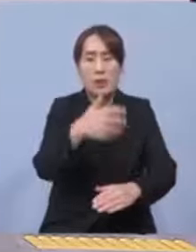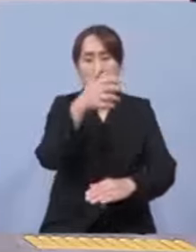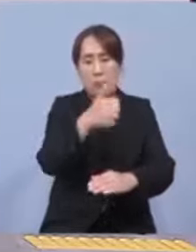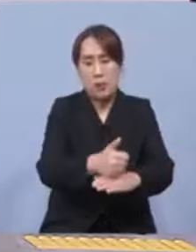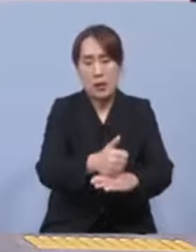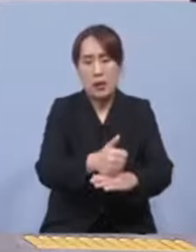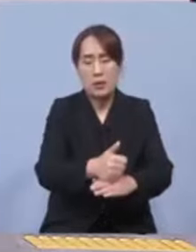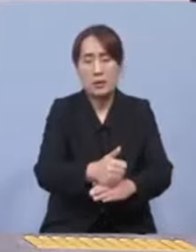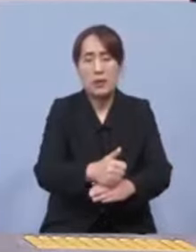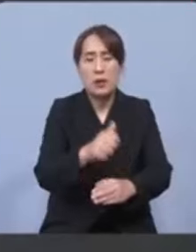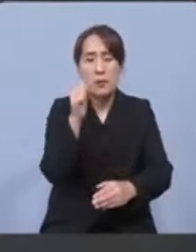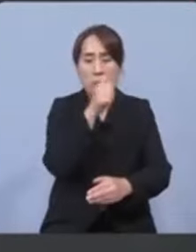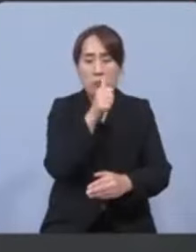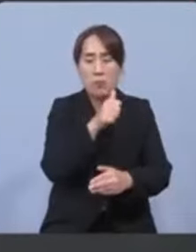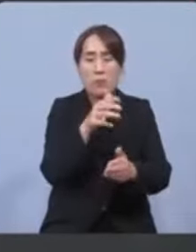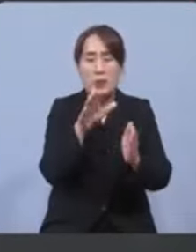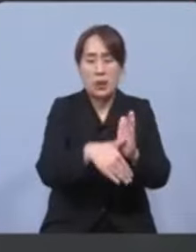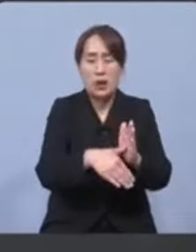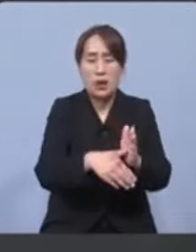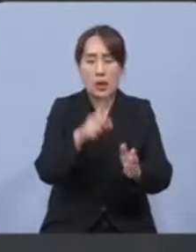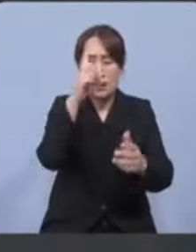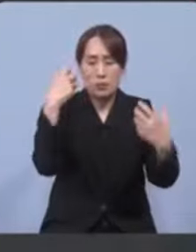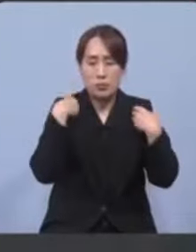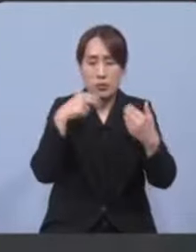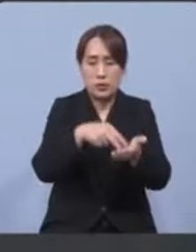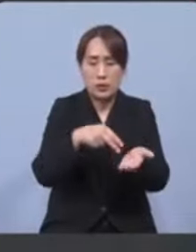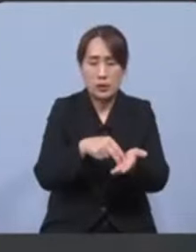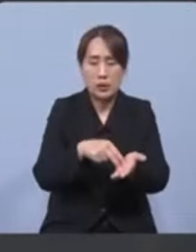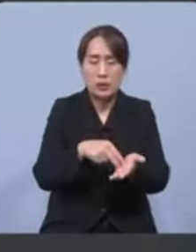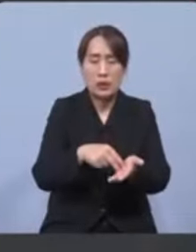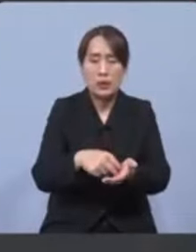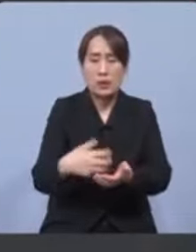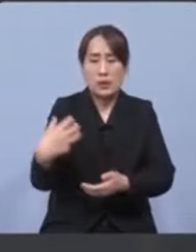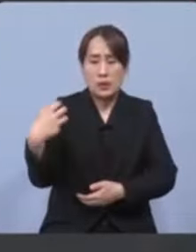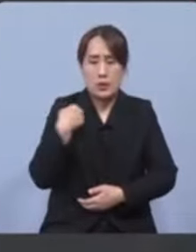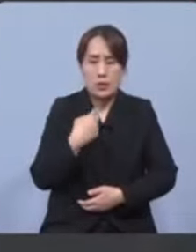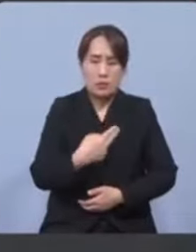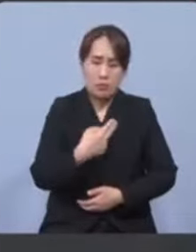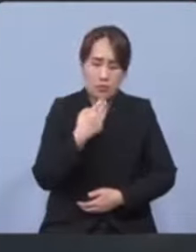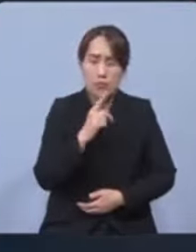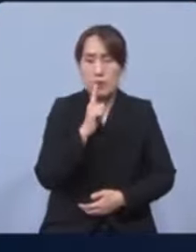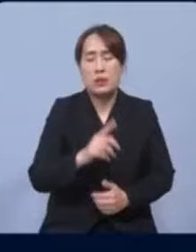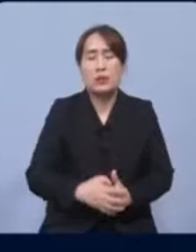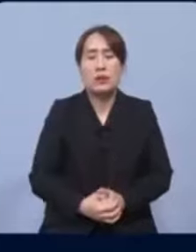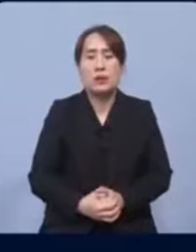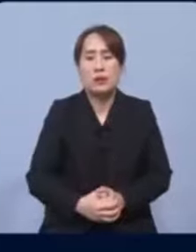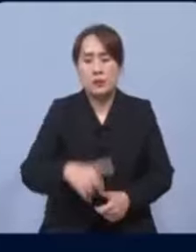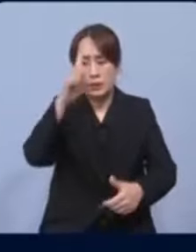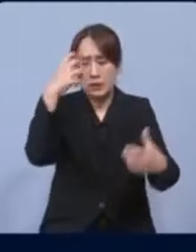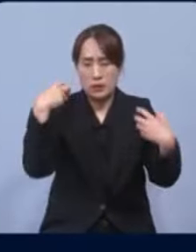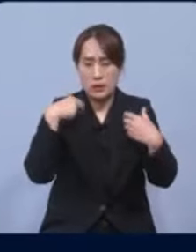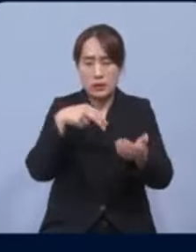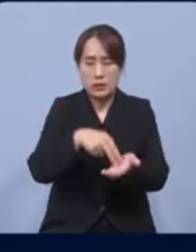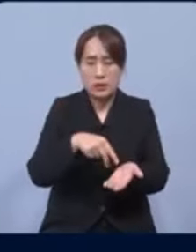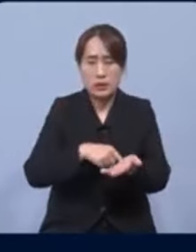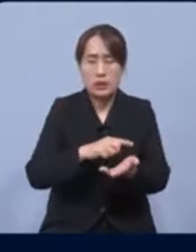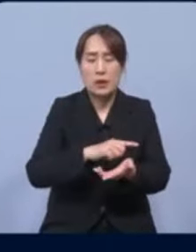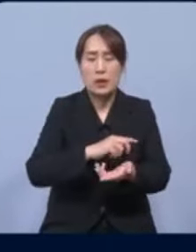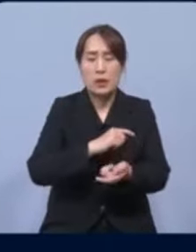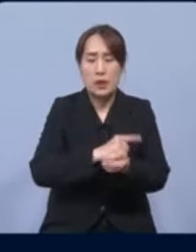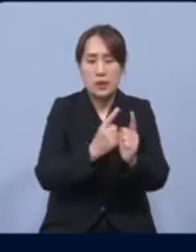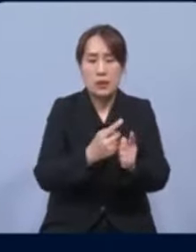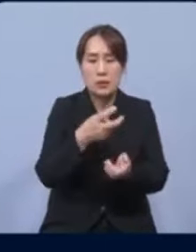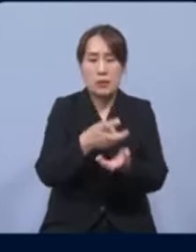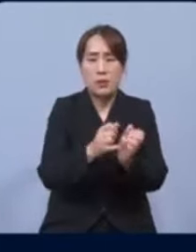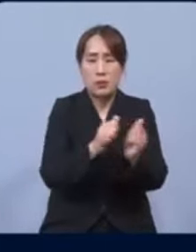마지막 변론기일에서 정부측은 손해배상 책임이 없다고 강조했습니다 정부측 소송 대리인은